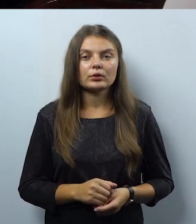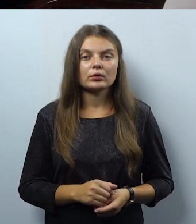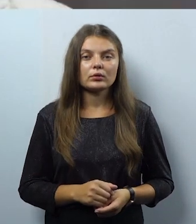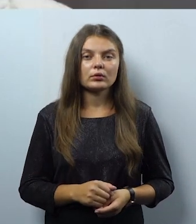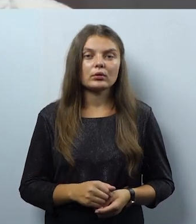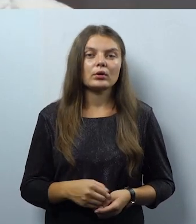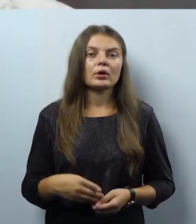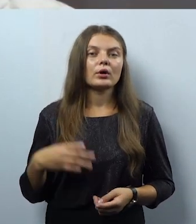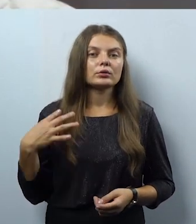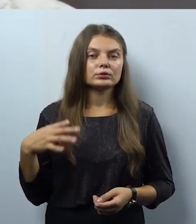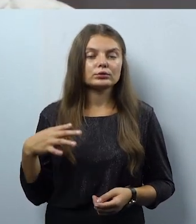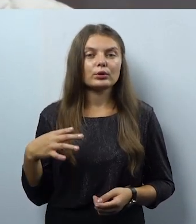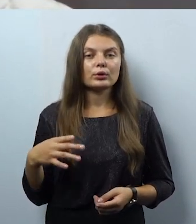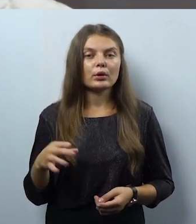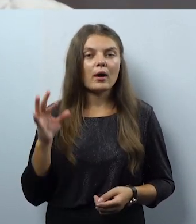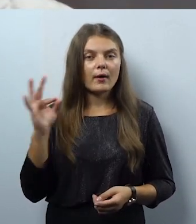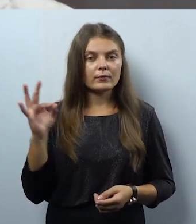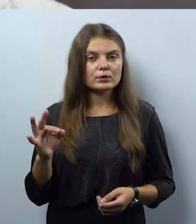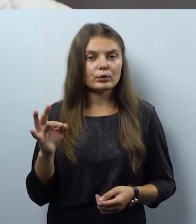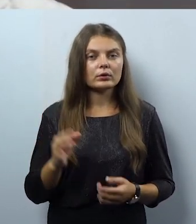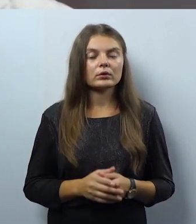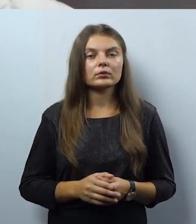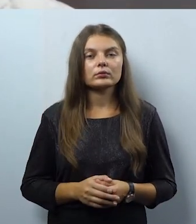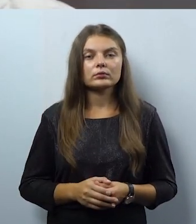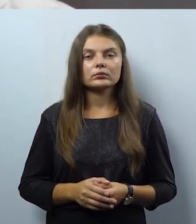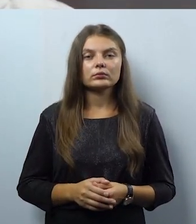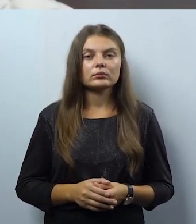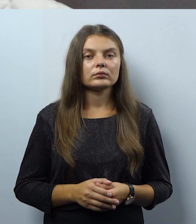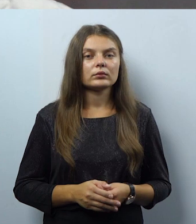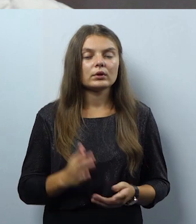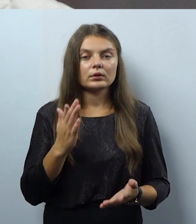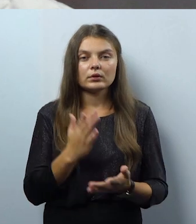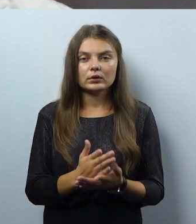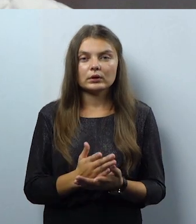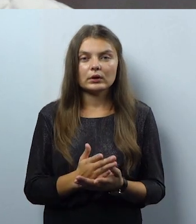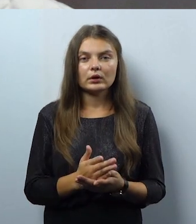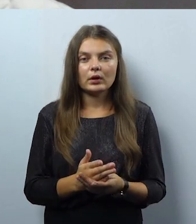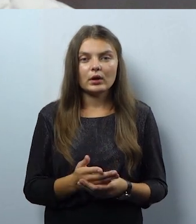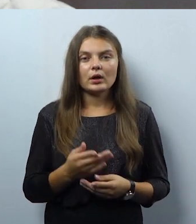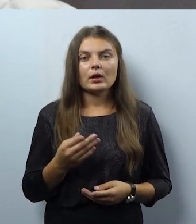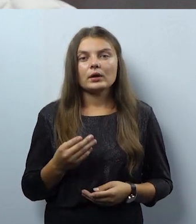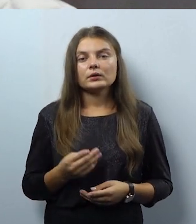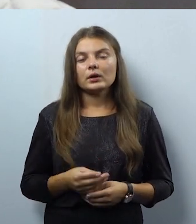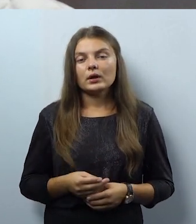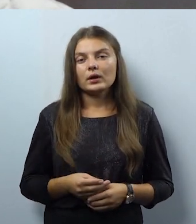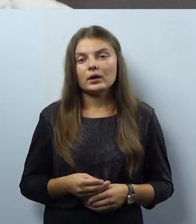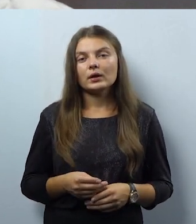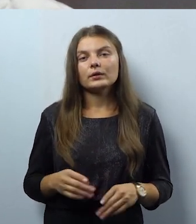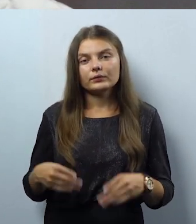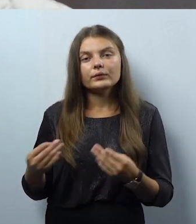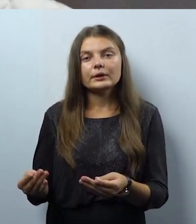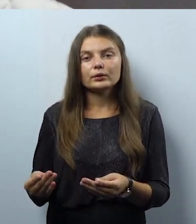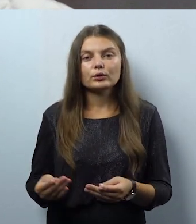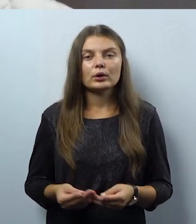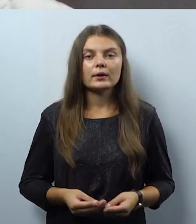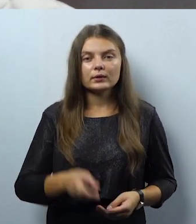45% цієї суми, що перераховує Бурштинська ТЕС, зразу поступають на рахунки в державний бюджет. 30% йде